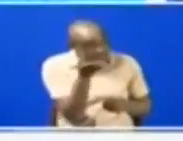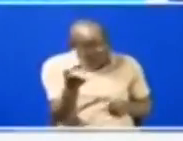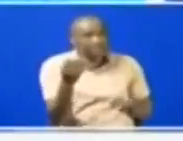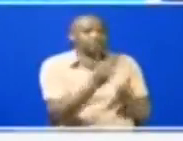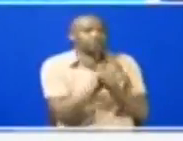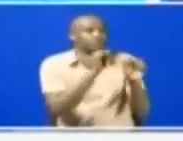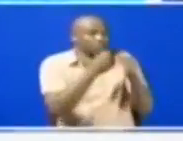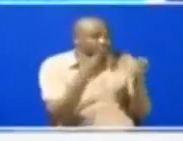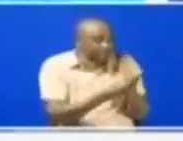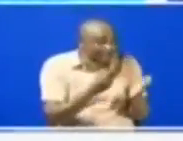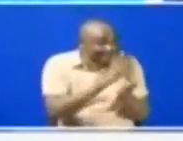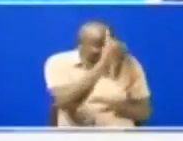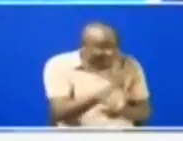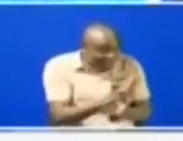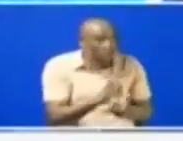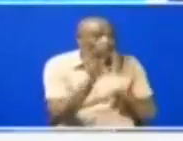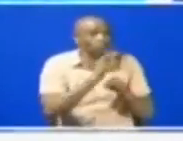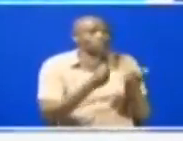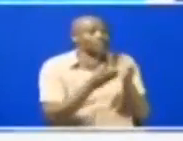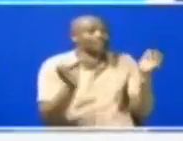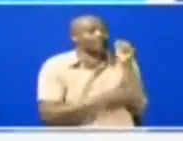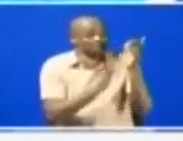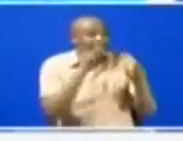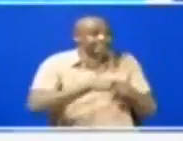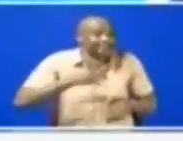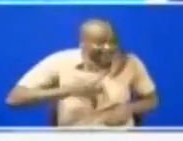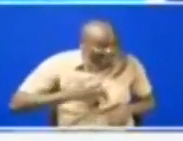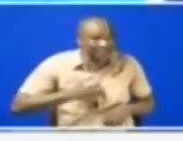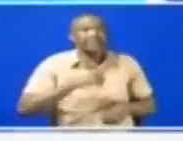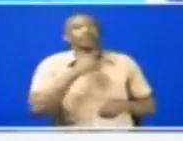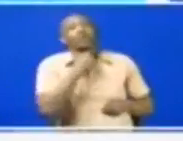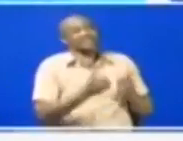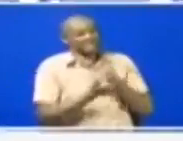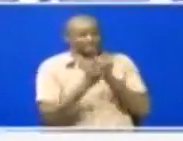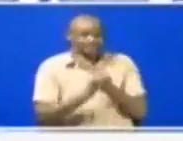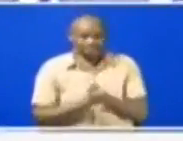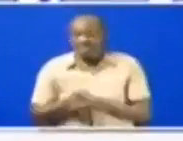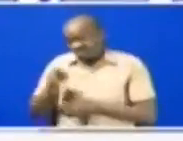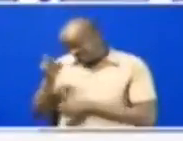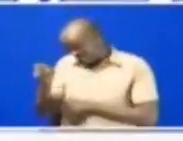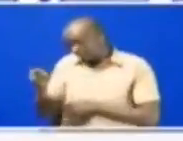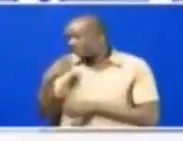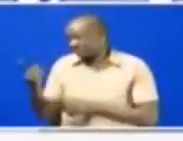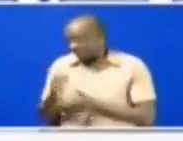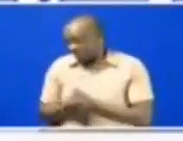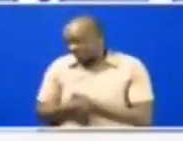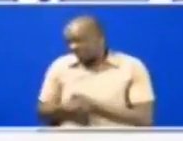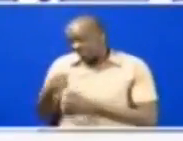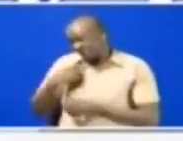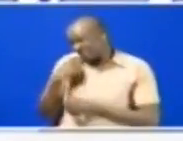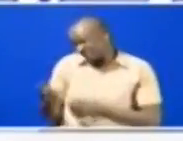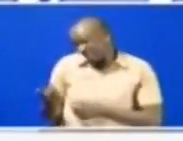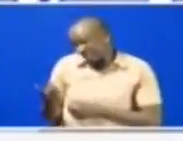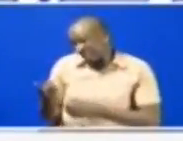uwezo, hawaweki pesa vizuri, hawatumii pesa vizuri alafu baadaye ndio wanakuwa wanataka msaada? Hiyo naweza sema siwezi sema